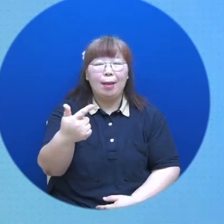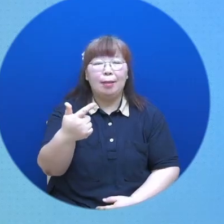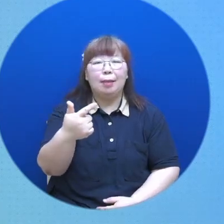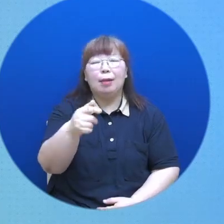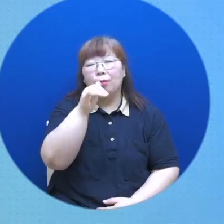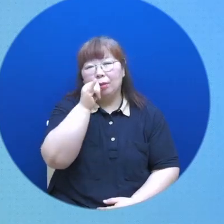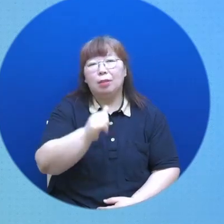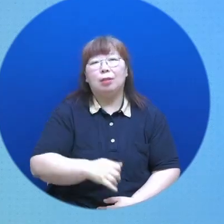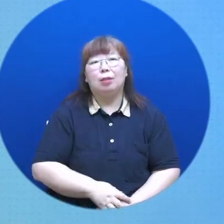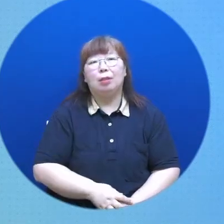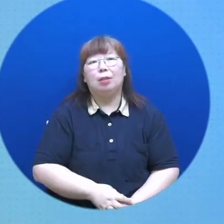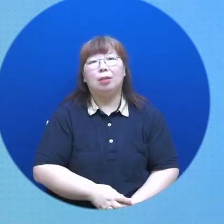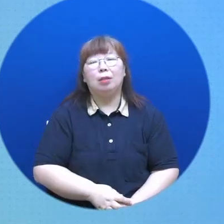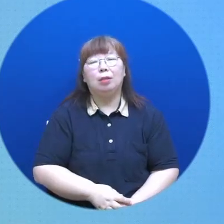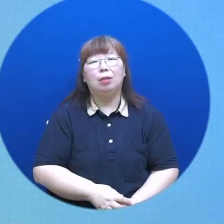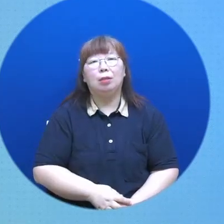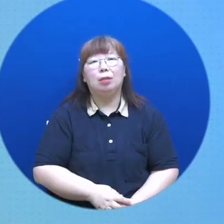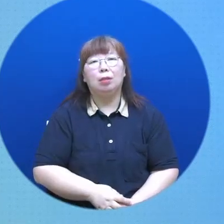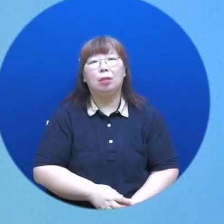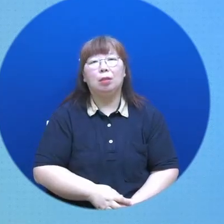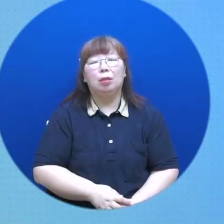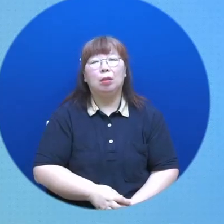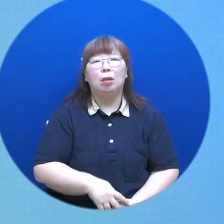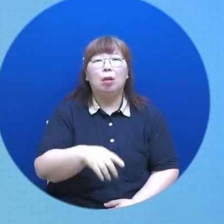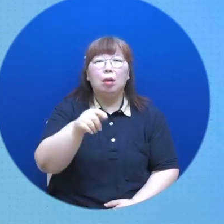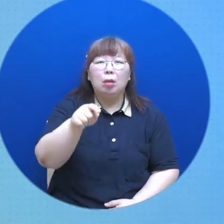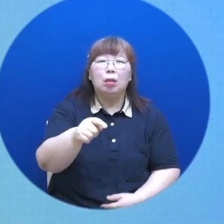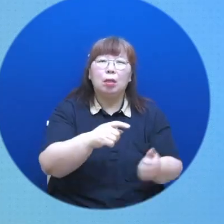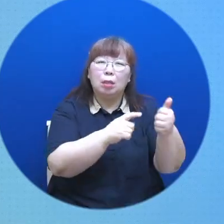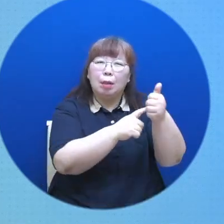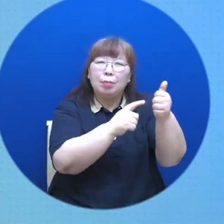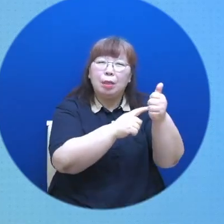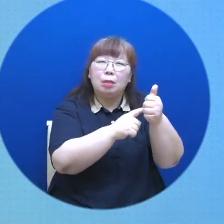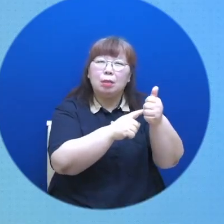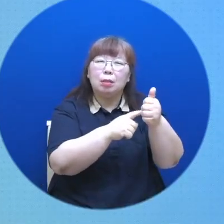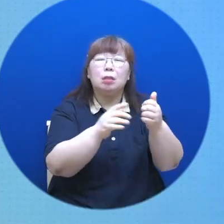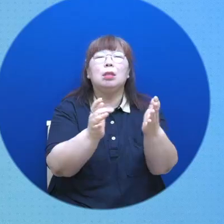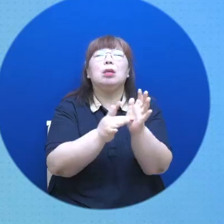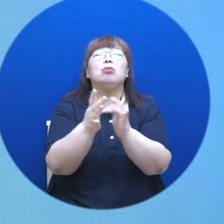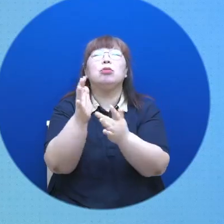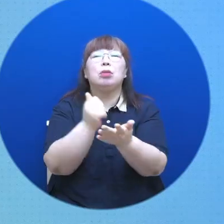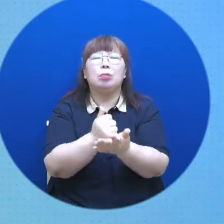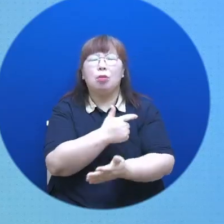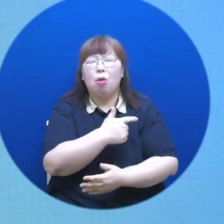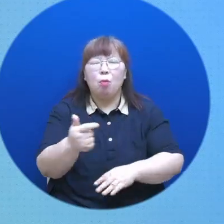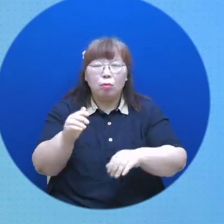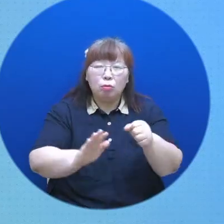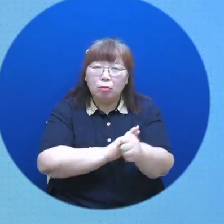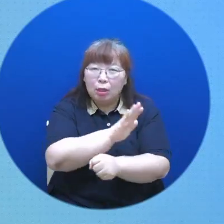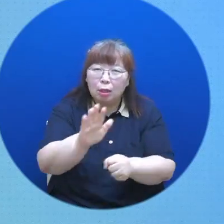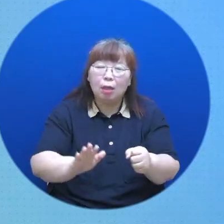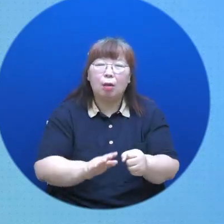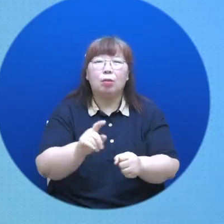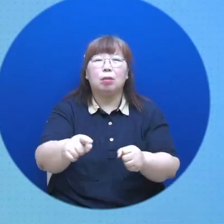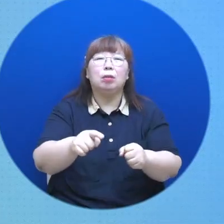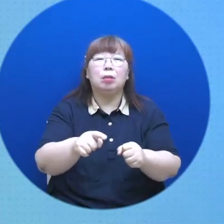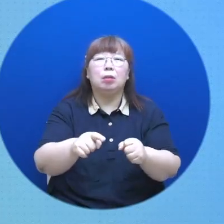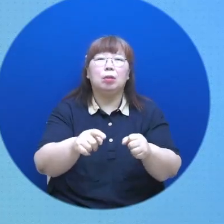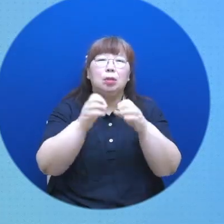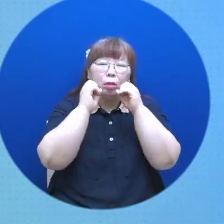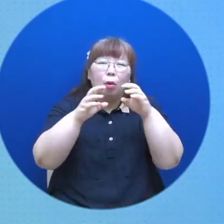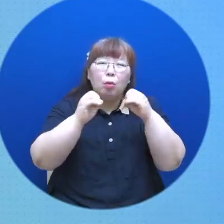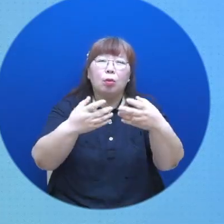계셨어요. 이 형제님은 예수님을 너무 사랑하고 그 공동체를 너무